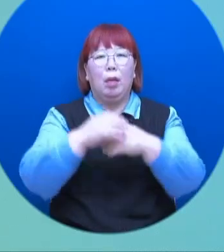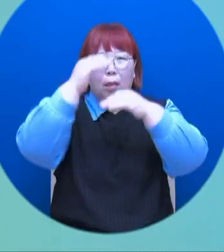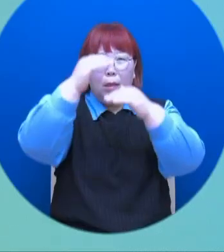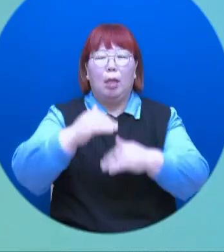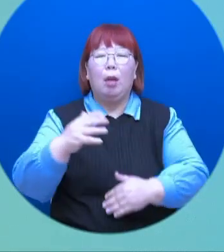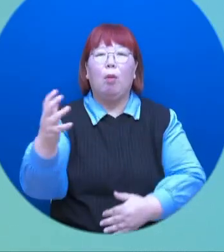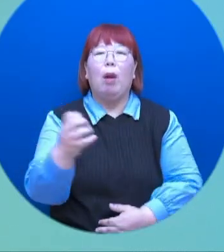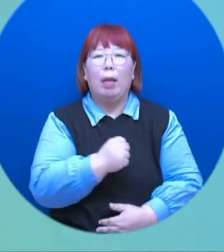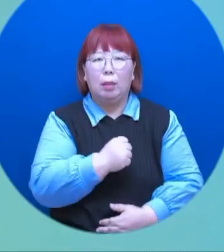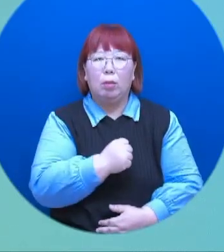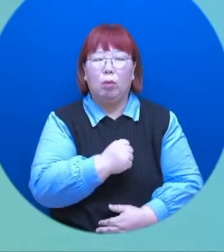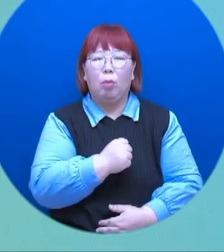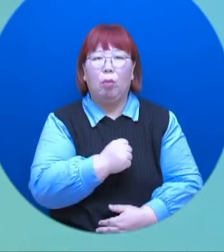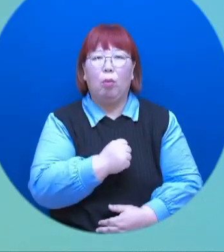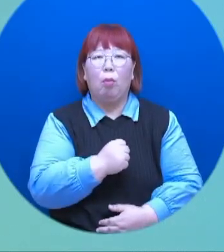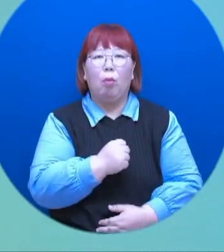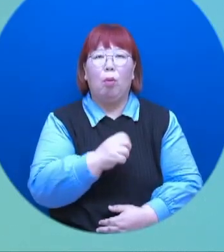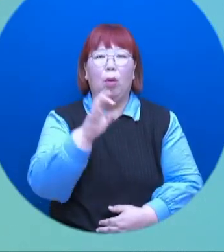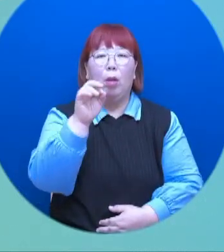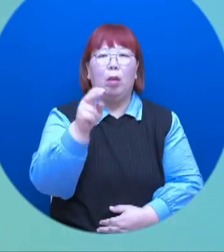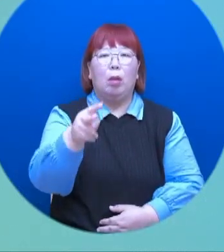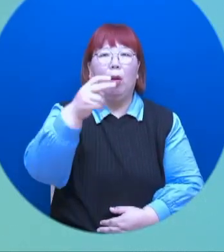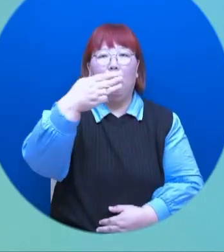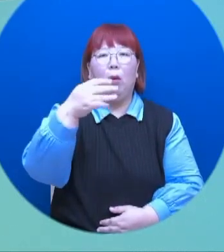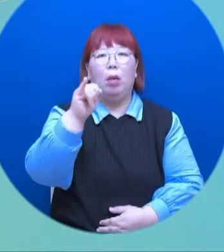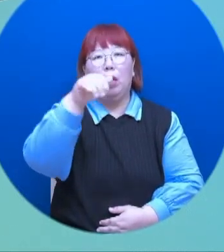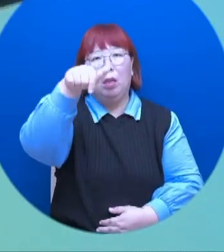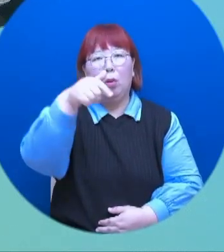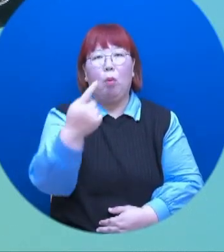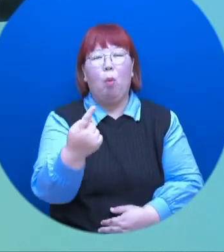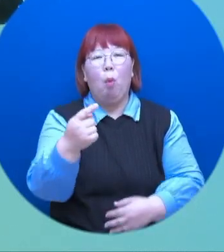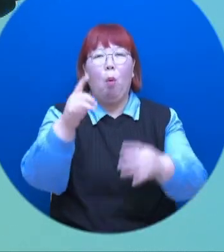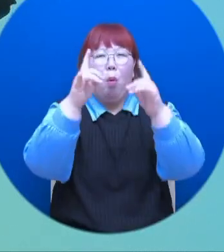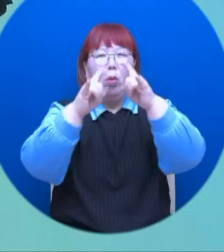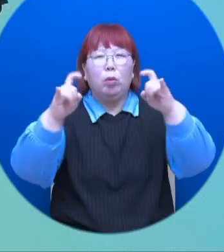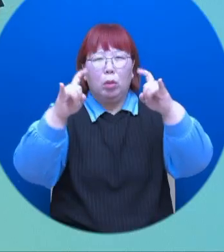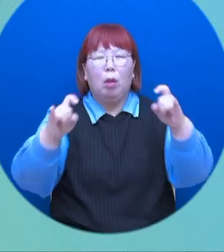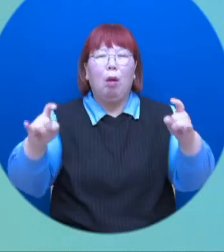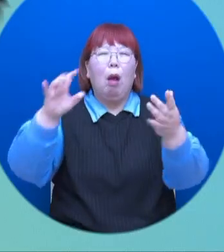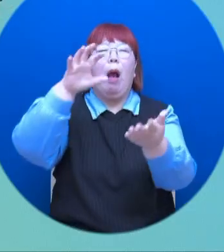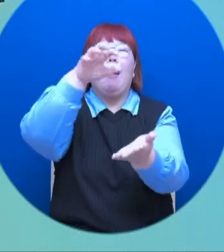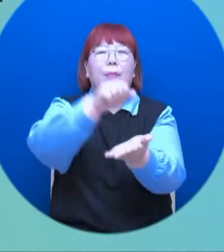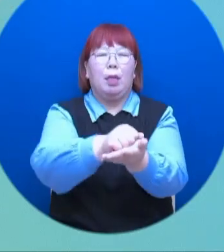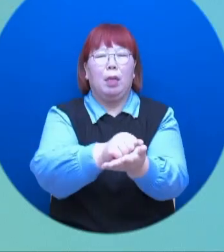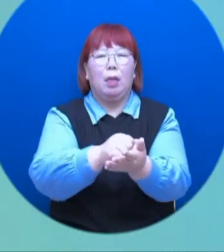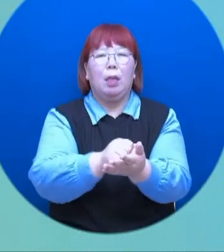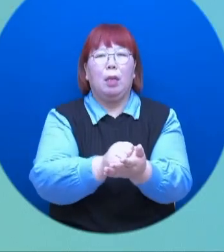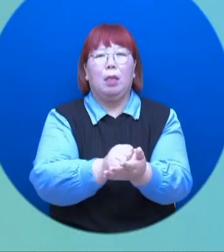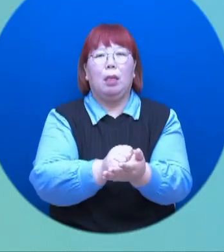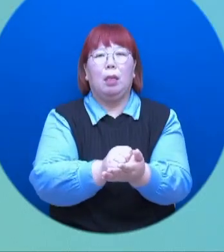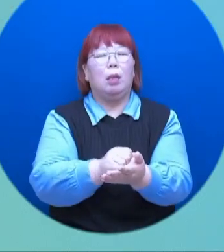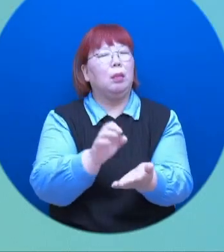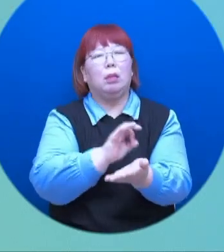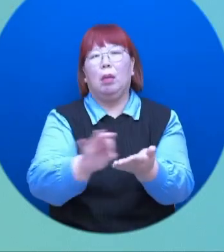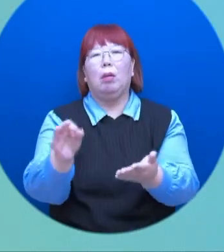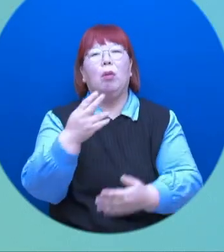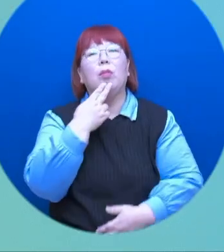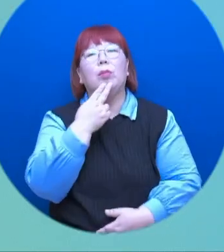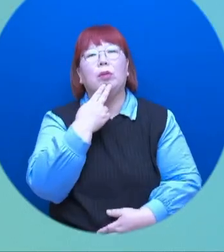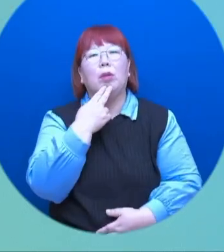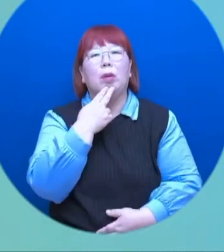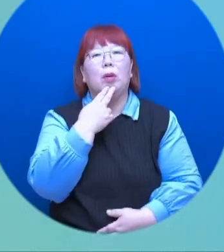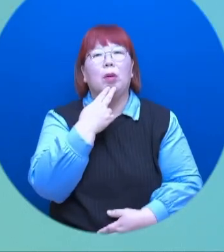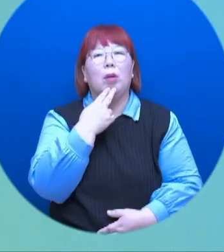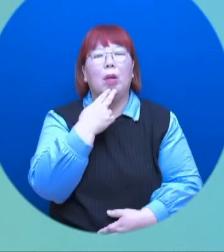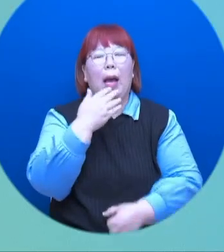가지고 여리고 함락 적용에 쓴 건 한 가지도 없잖아요. 하나님께서 하루에 한